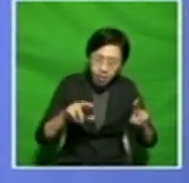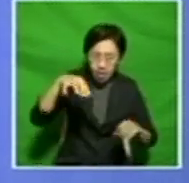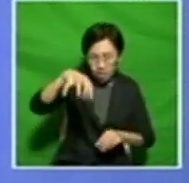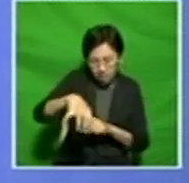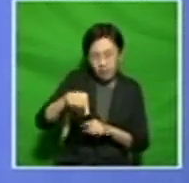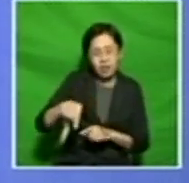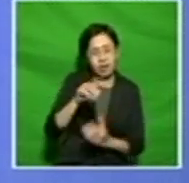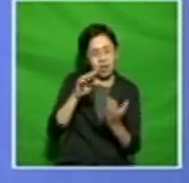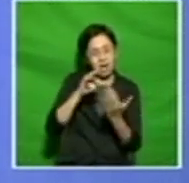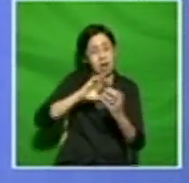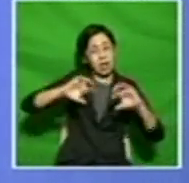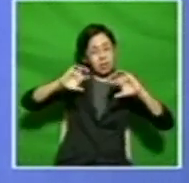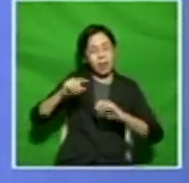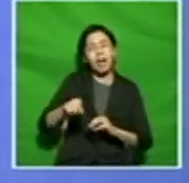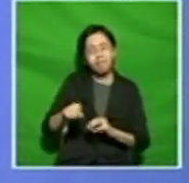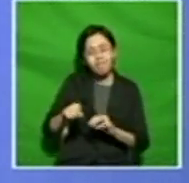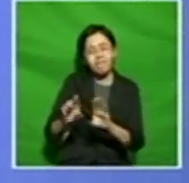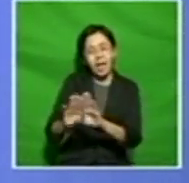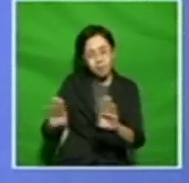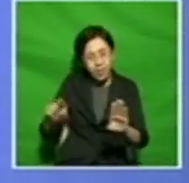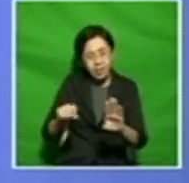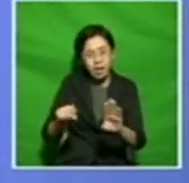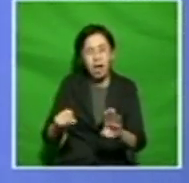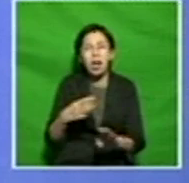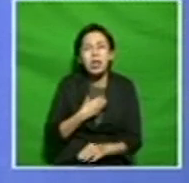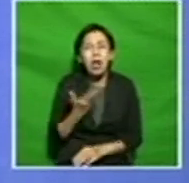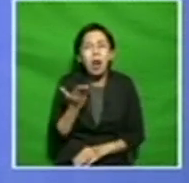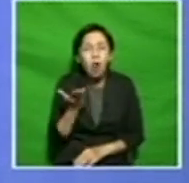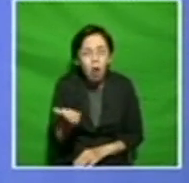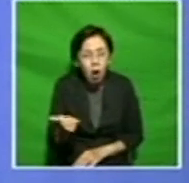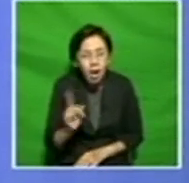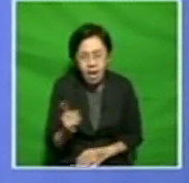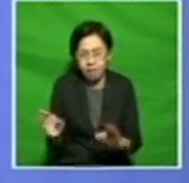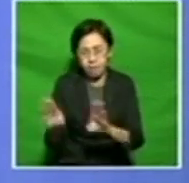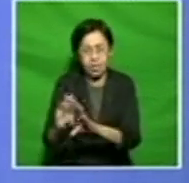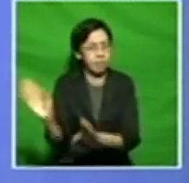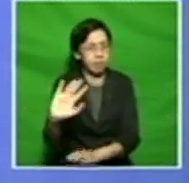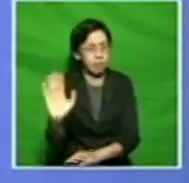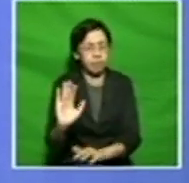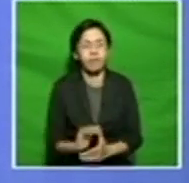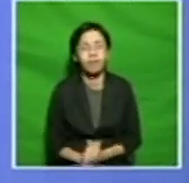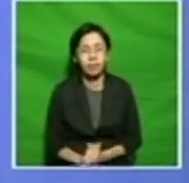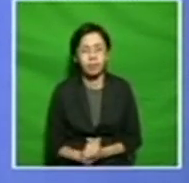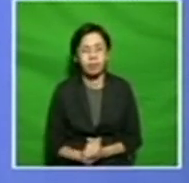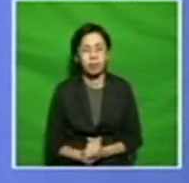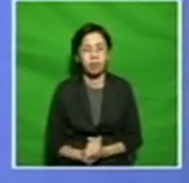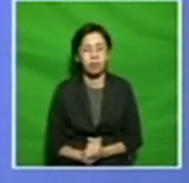โยบายสนับสนุนให้เปิดและอยากขอร้องว่าอย่าปิด